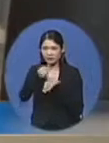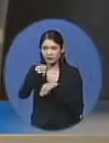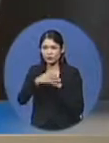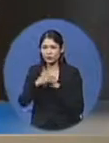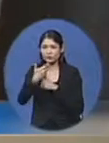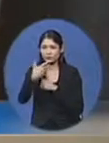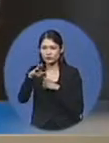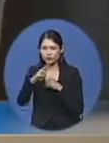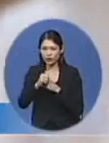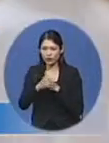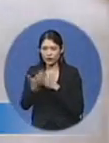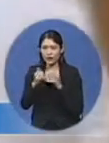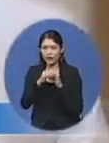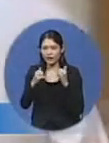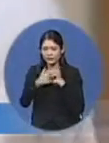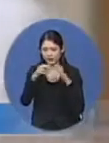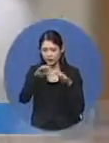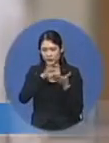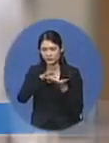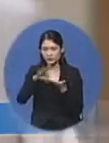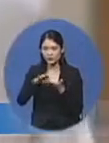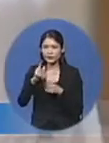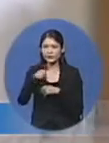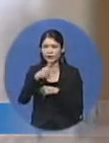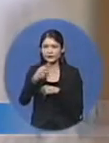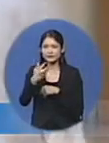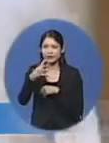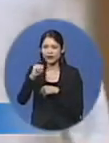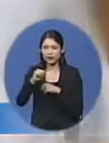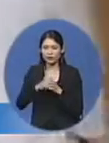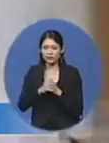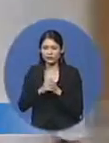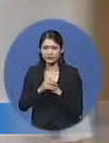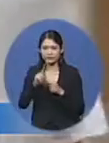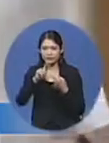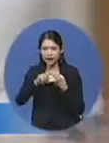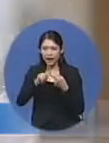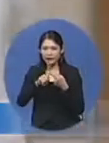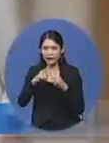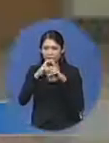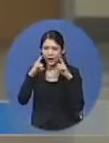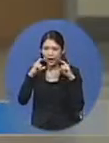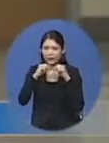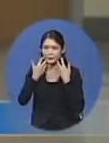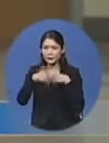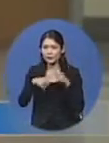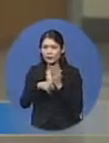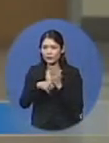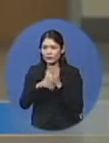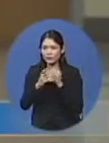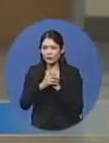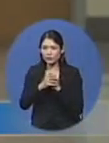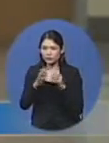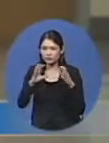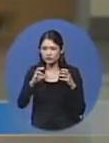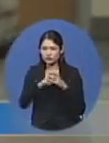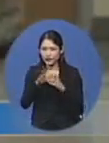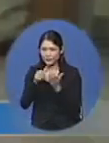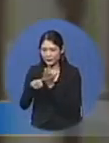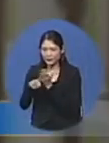원, 환자와 의료기관 지원에 174억 원입니다. 이에 따라 마스크와 보호구 등 국가 비축